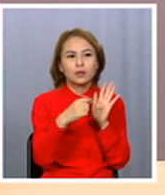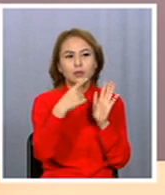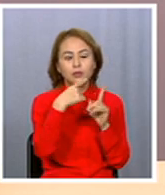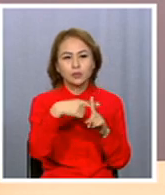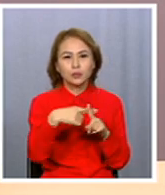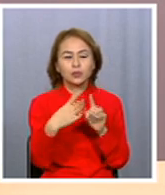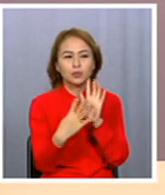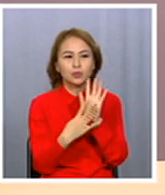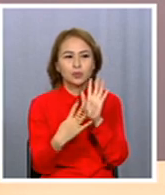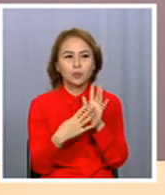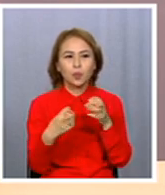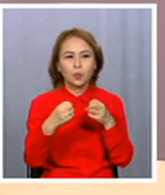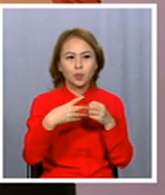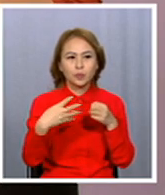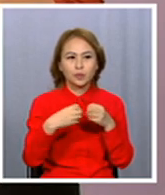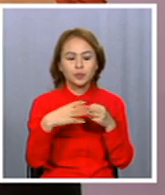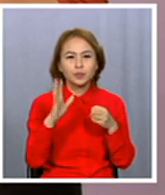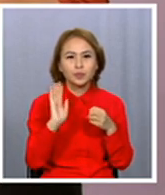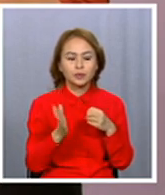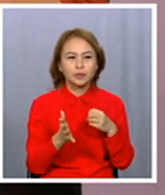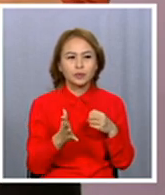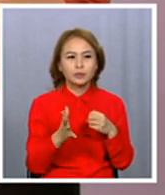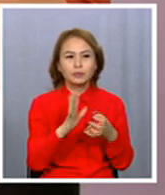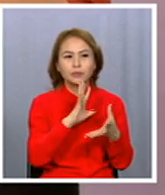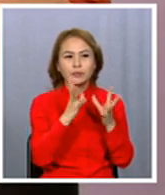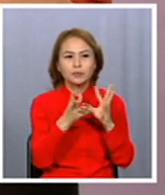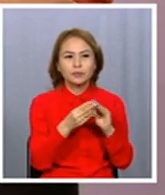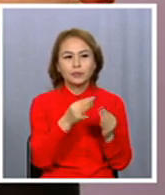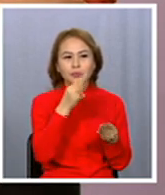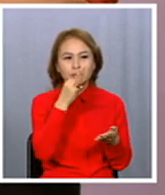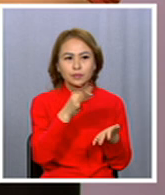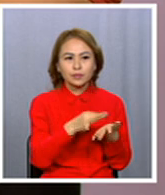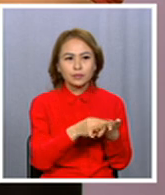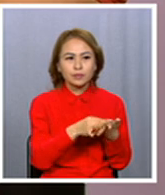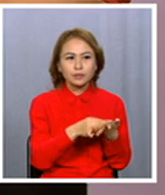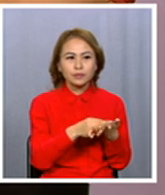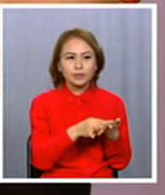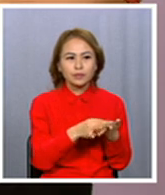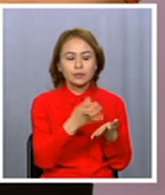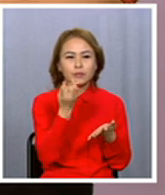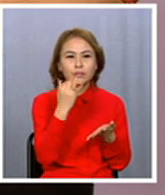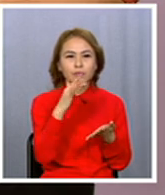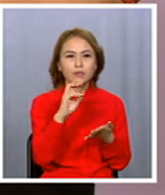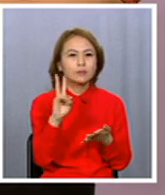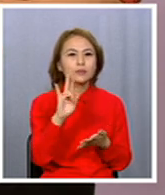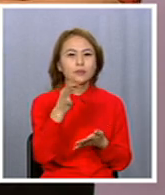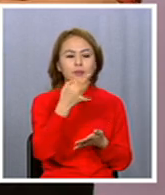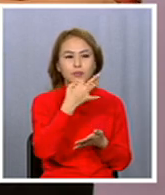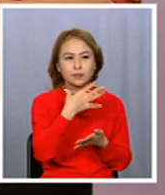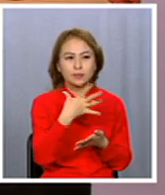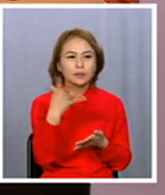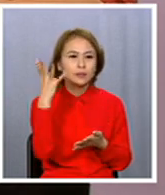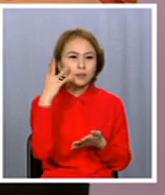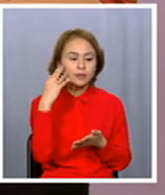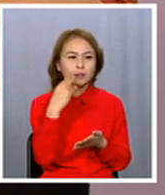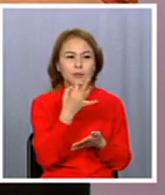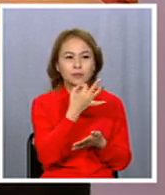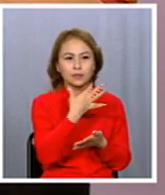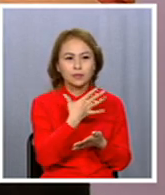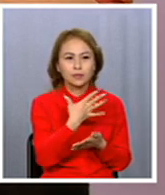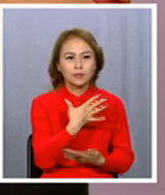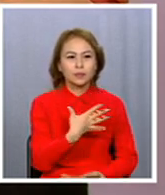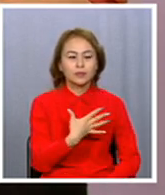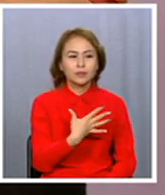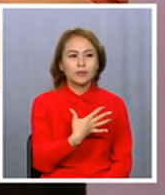қосындысы 15-ке тең. Яғни балалар, айман нені ұнатады екен? Айман алманы ұнатады екен.